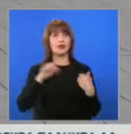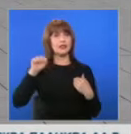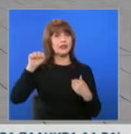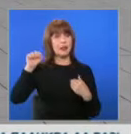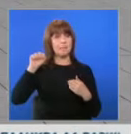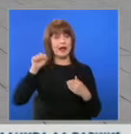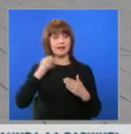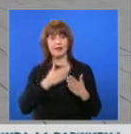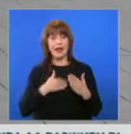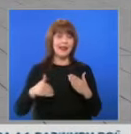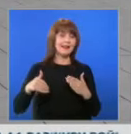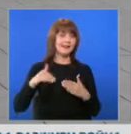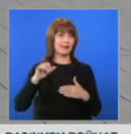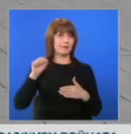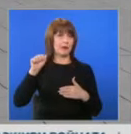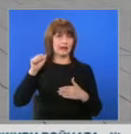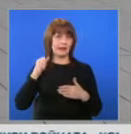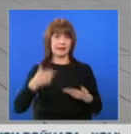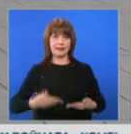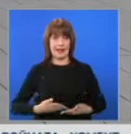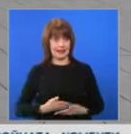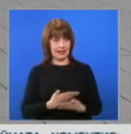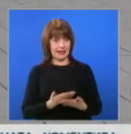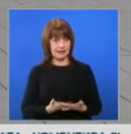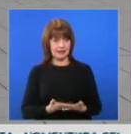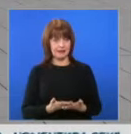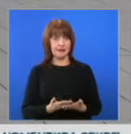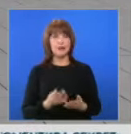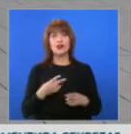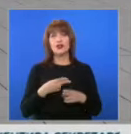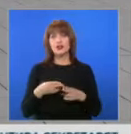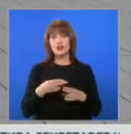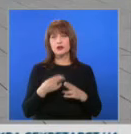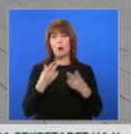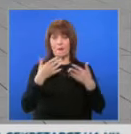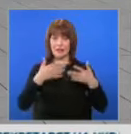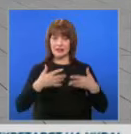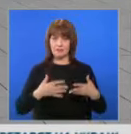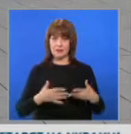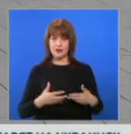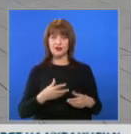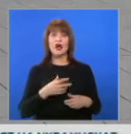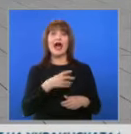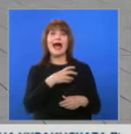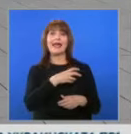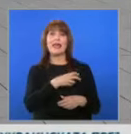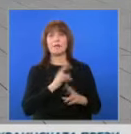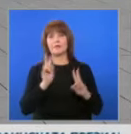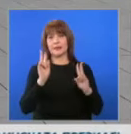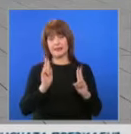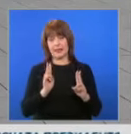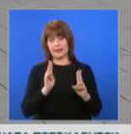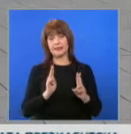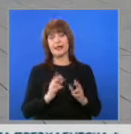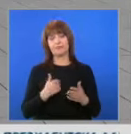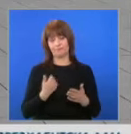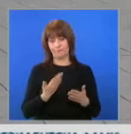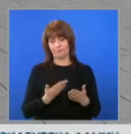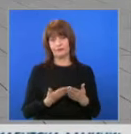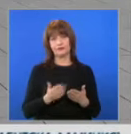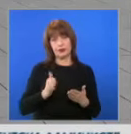да надскочат партийните си интереси, чисто аритметично, ГЕРБ СДС естествено ще застане зад